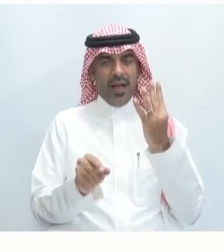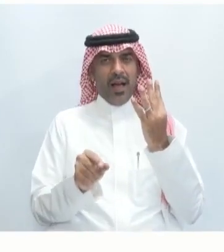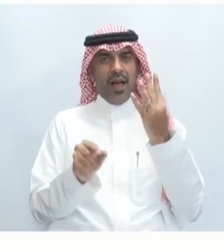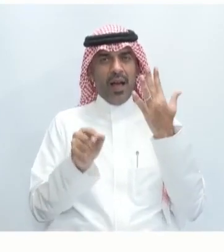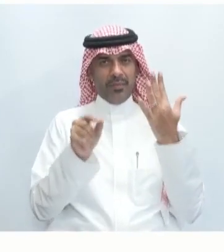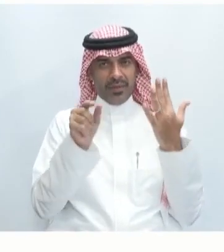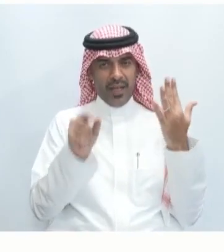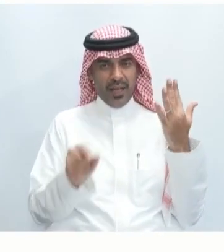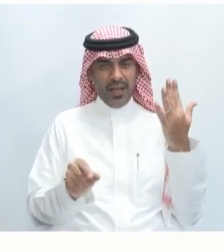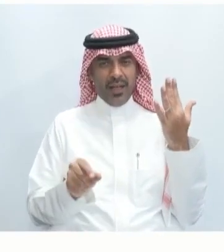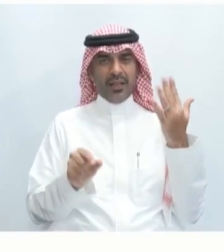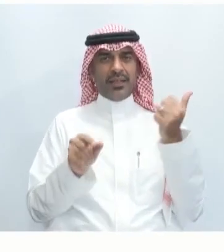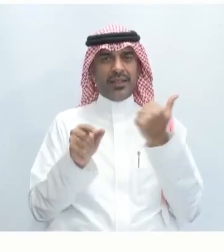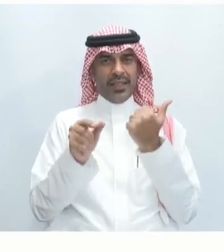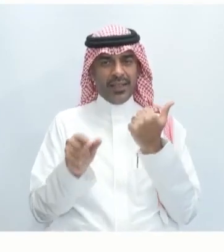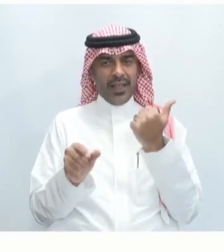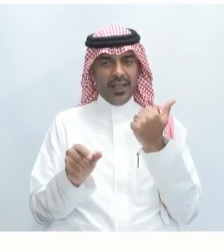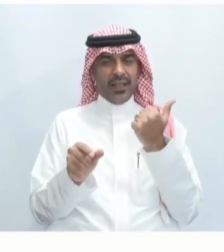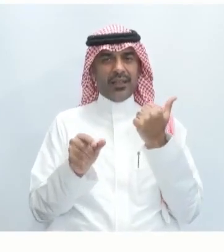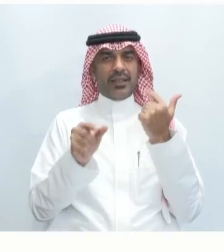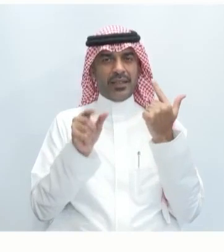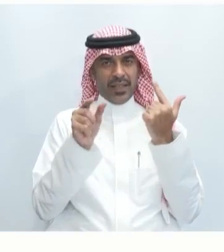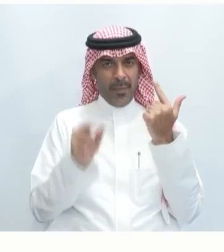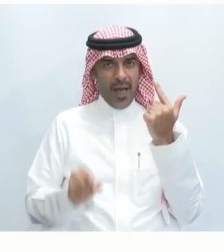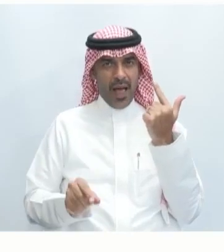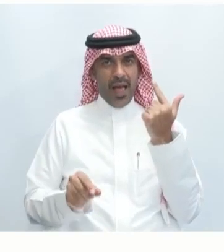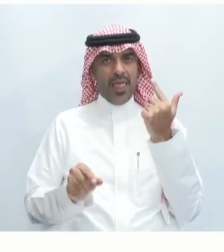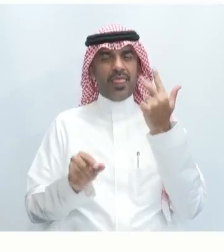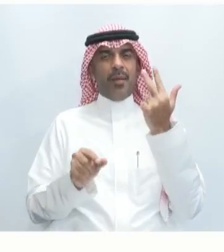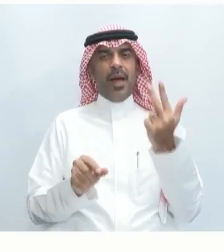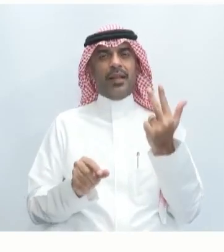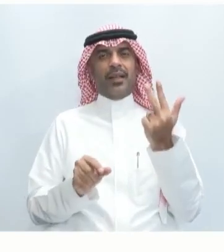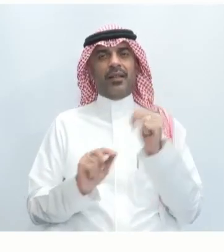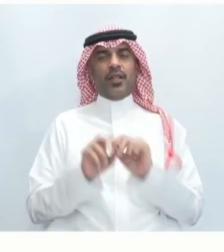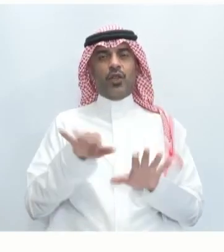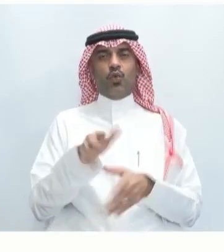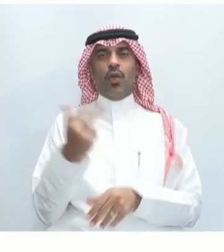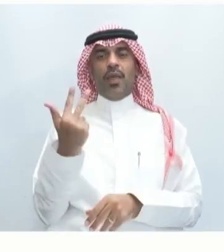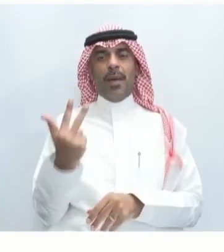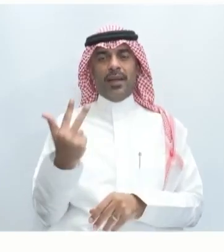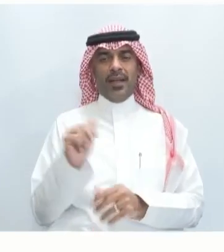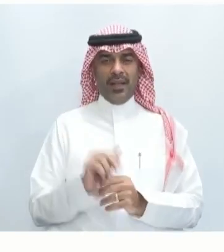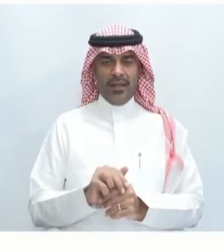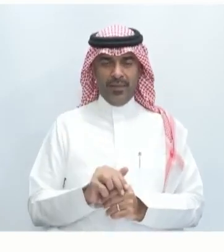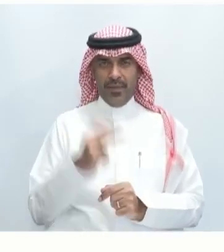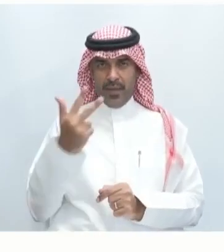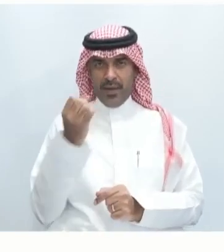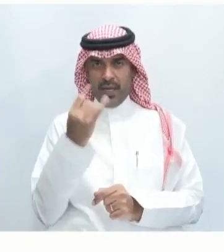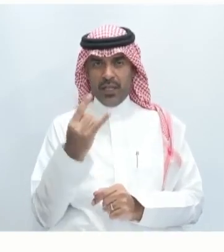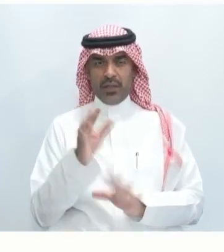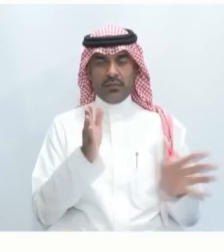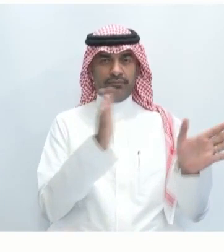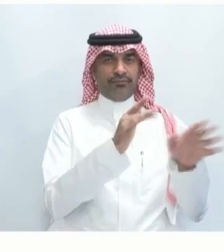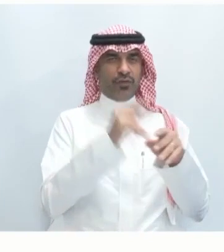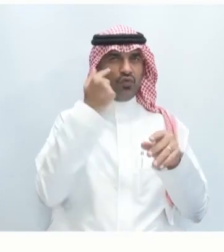خمسه سته سبعه ثمانيه لدينا ثمان وعشرات فنكتب هنا